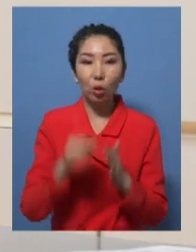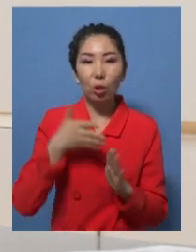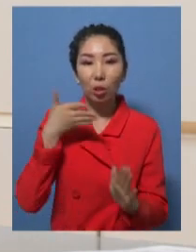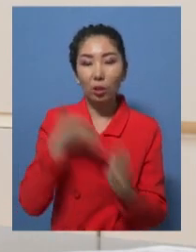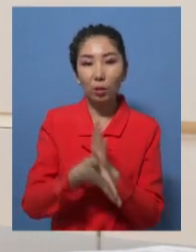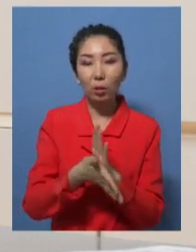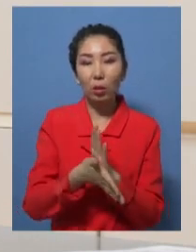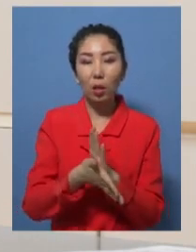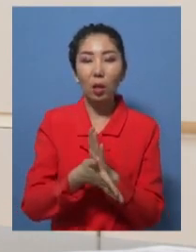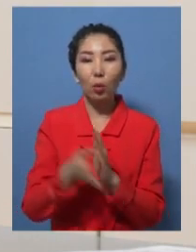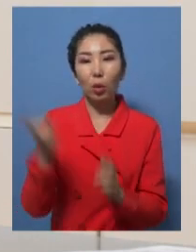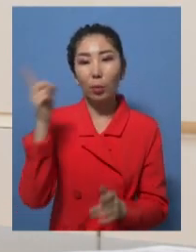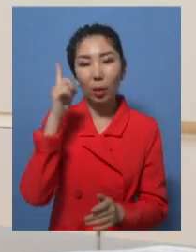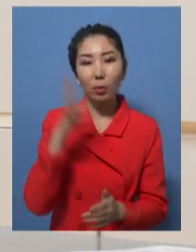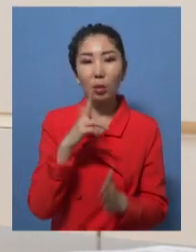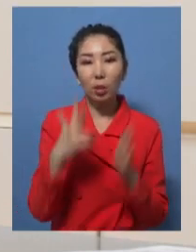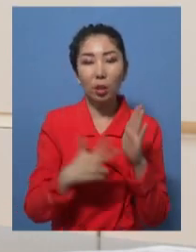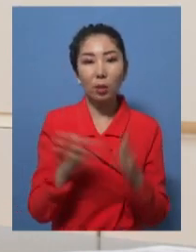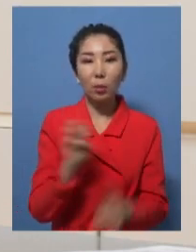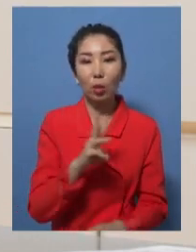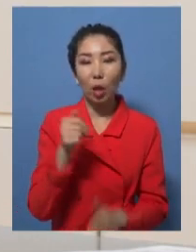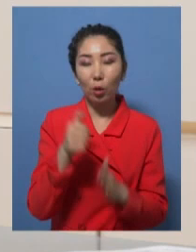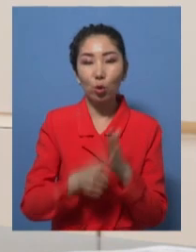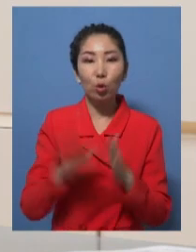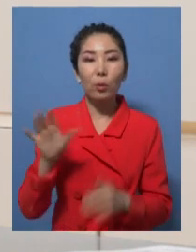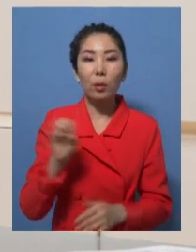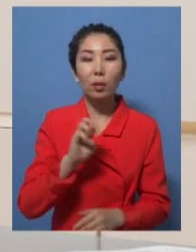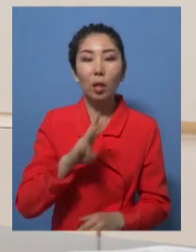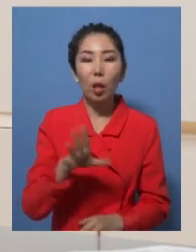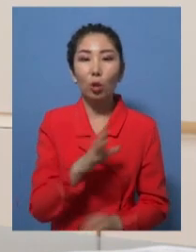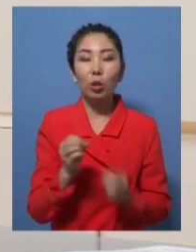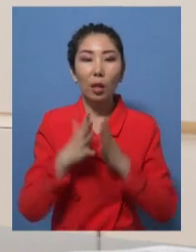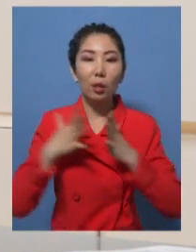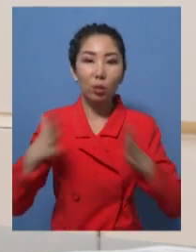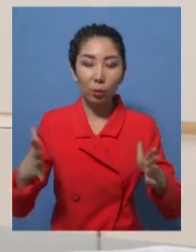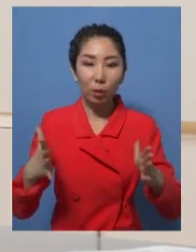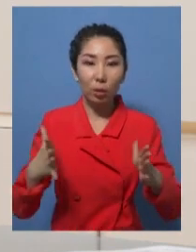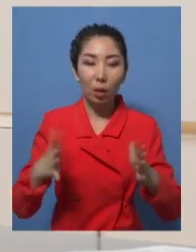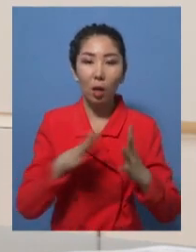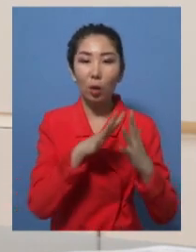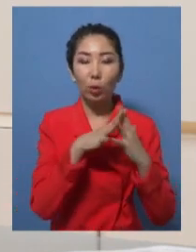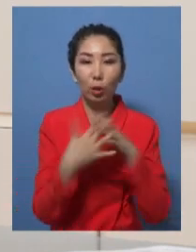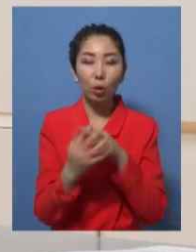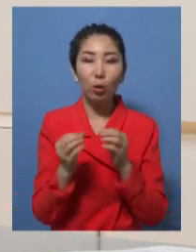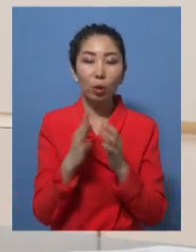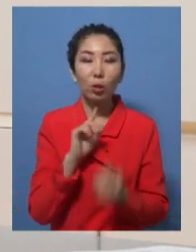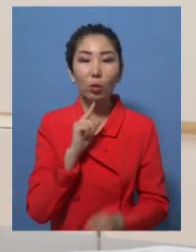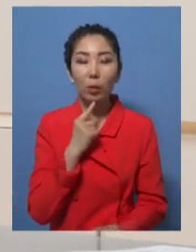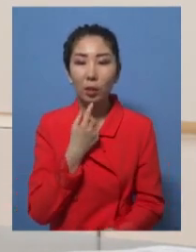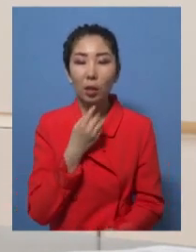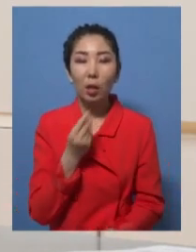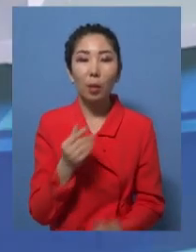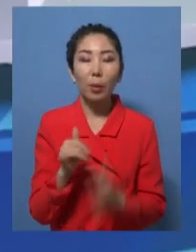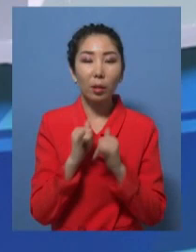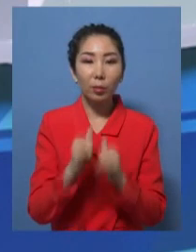нәтижесінде. Енді ойлап қарасаң 8 миллион 600 мың теңге деген ол енді орасан зор. Ауылдықтар үшін көп қаржы, қарапайым